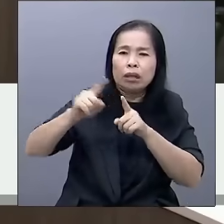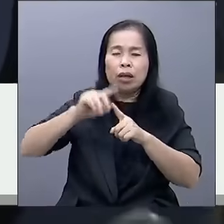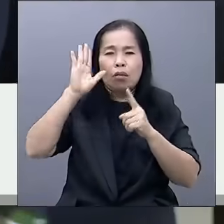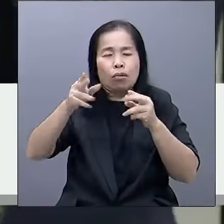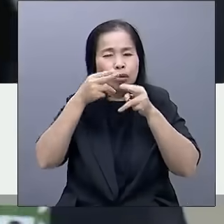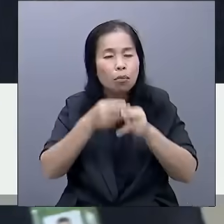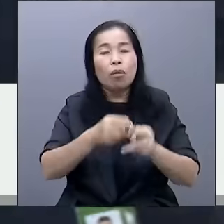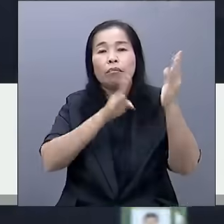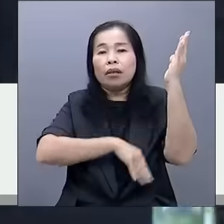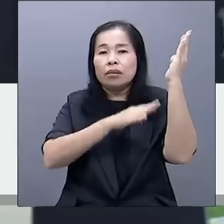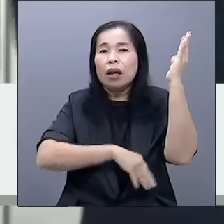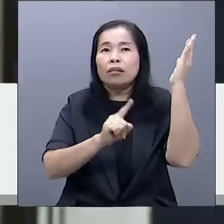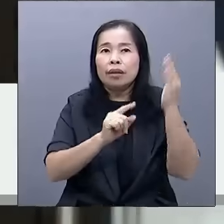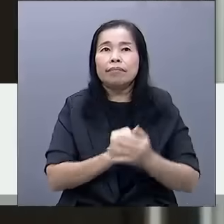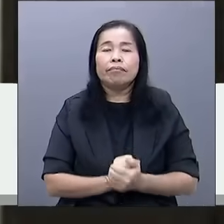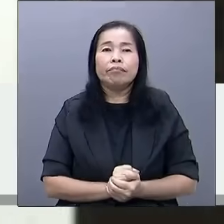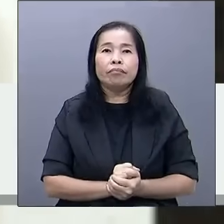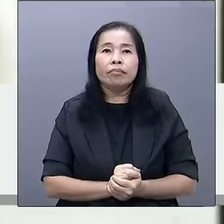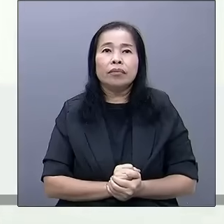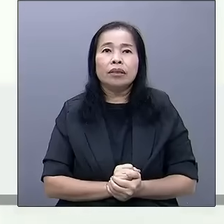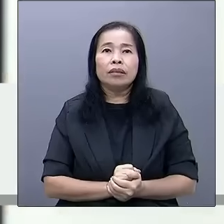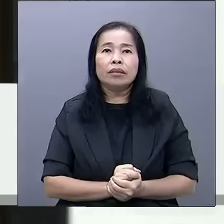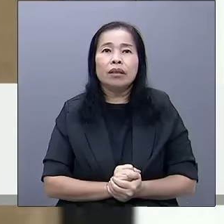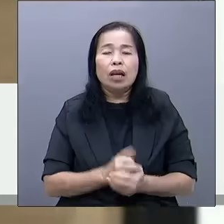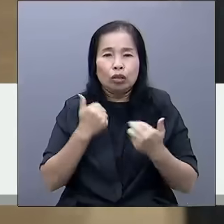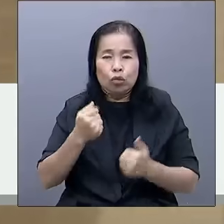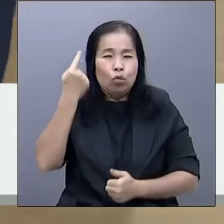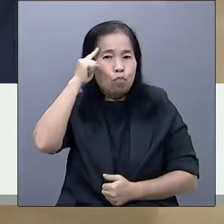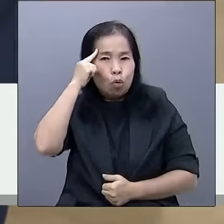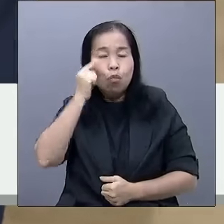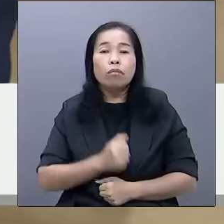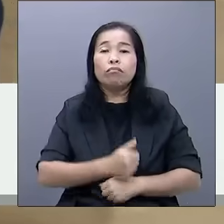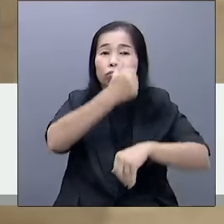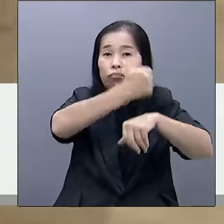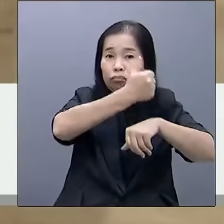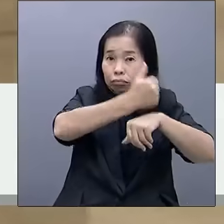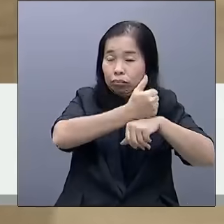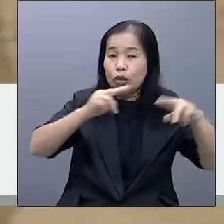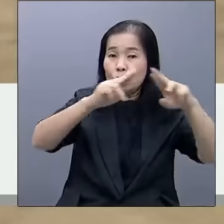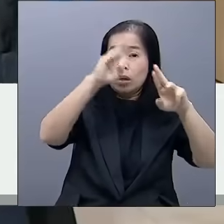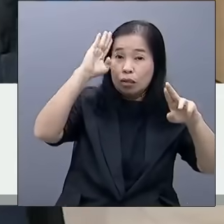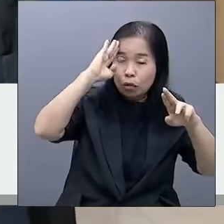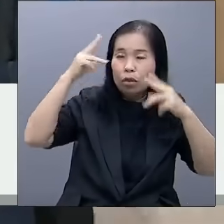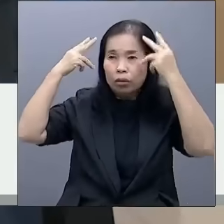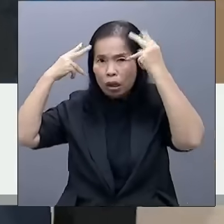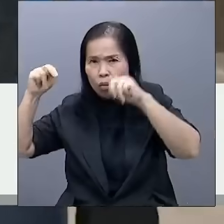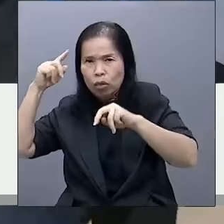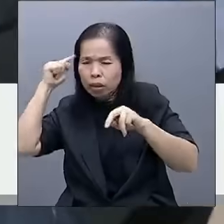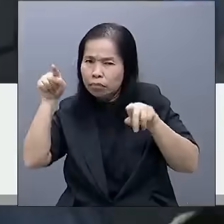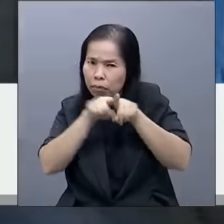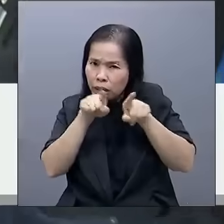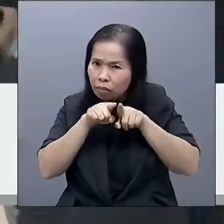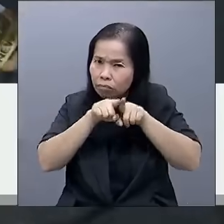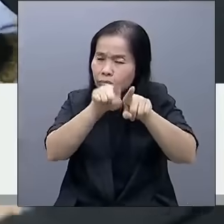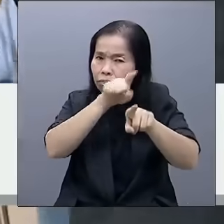ใต้แหล่งข่าวคนเดิมระบุว่าต้องดูว่านายสุทินและนายกมีทิศทางเดียวกันหรือไม่เพราะนายก